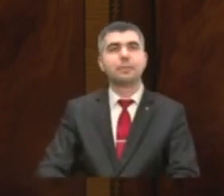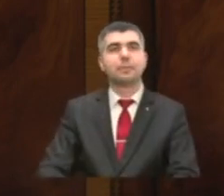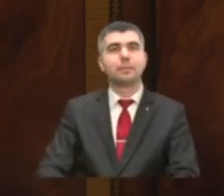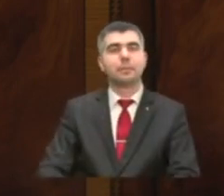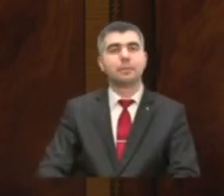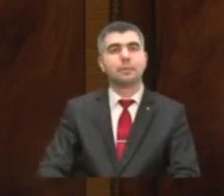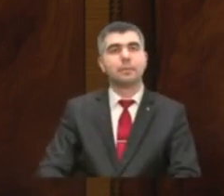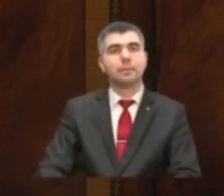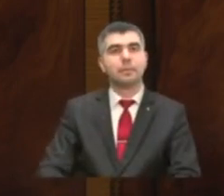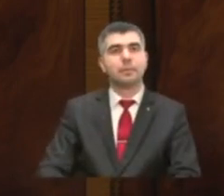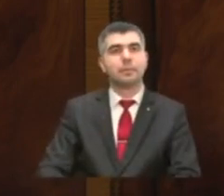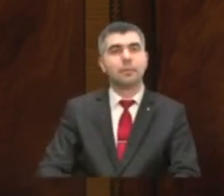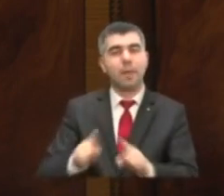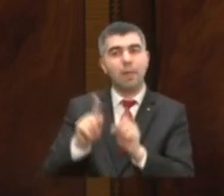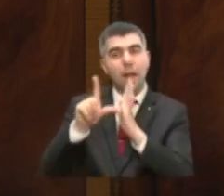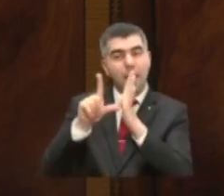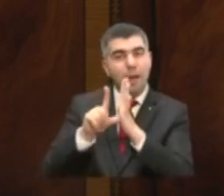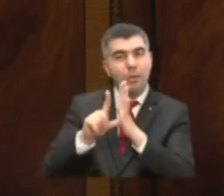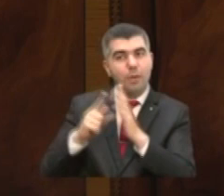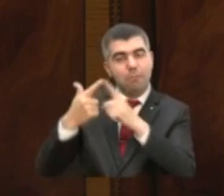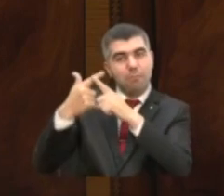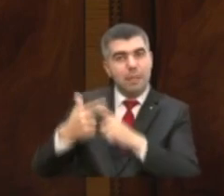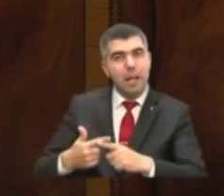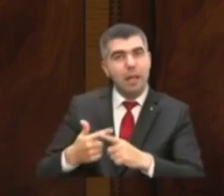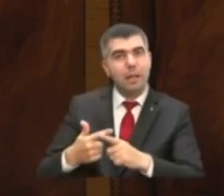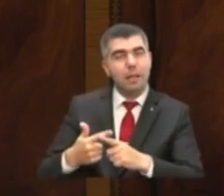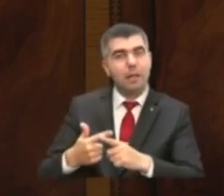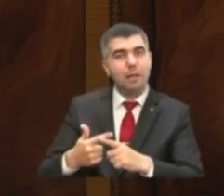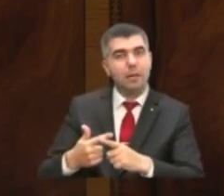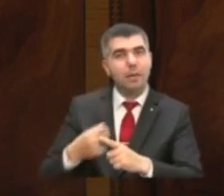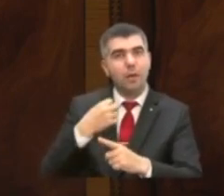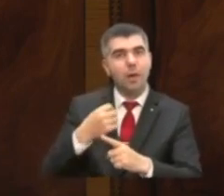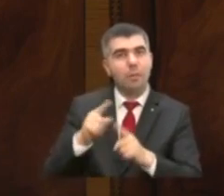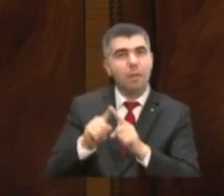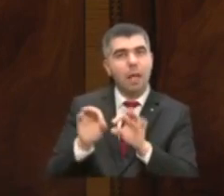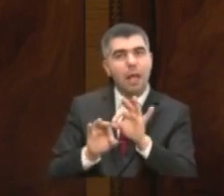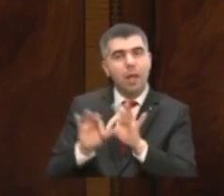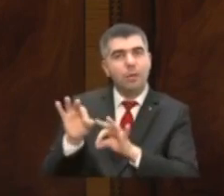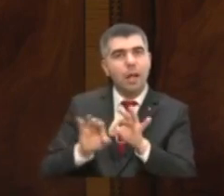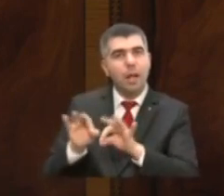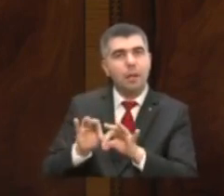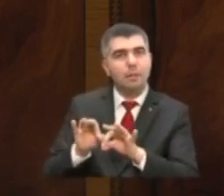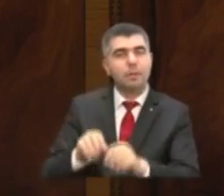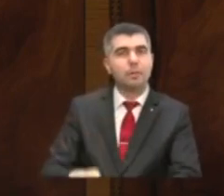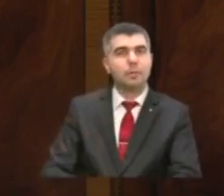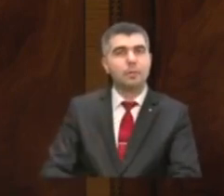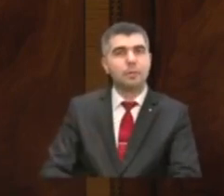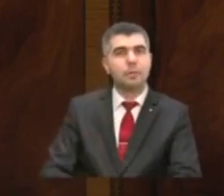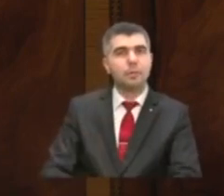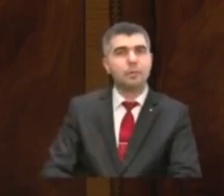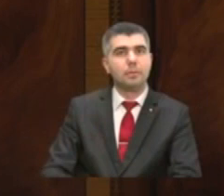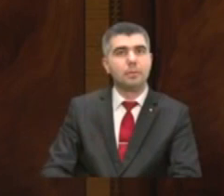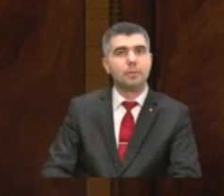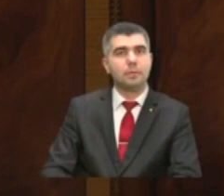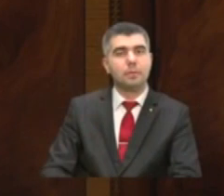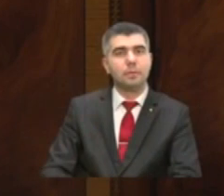أنا أظن بأن مشروع قانون المالية الحالي جاء بعدد من الإجراءات، شتك وافقتي أنا